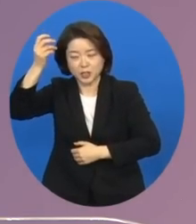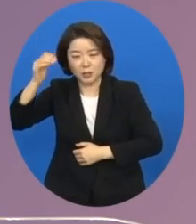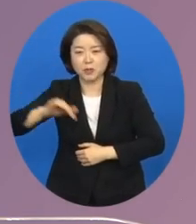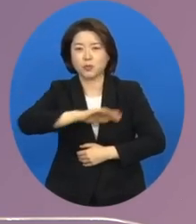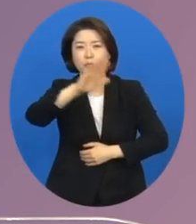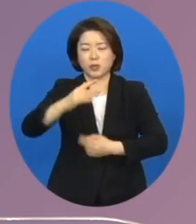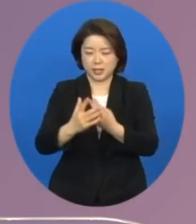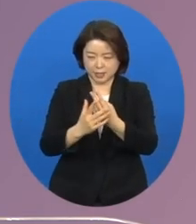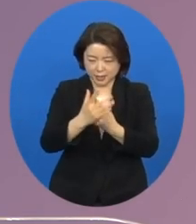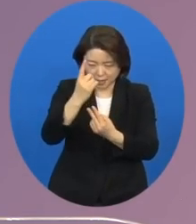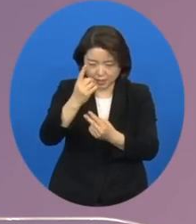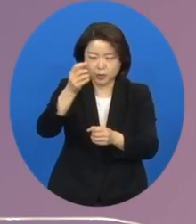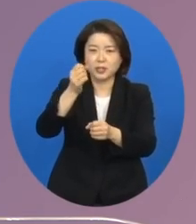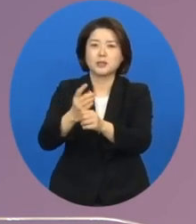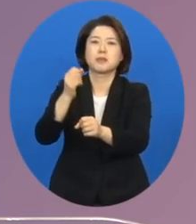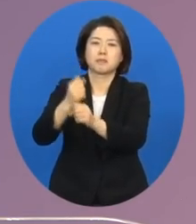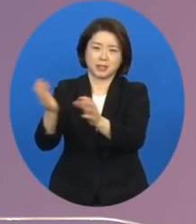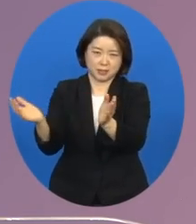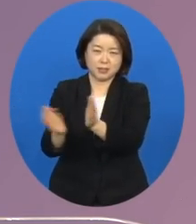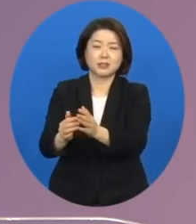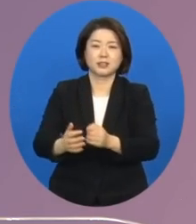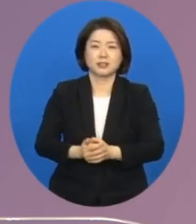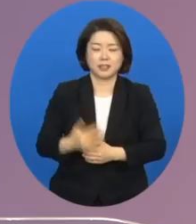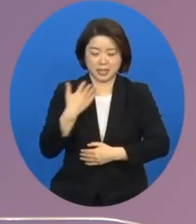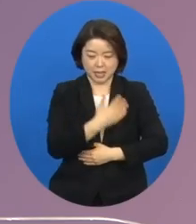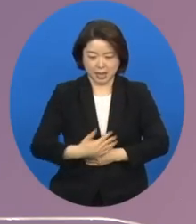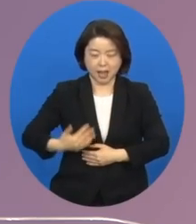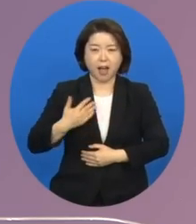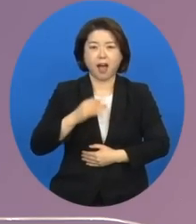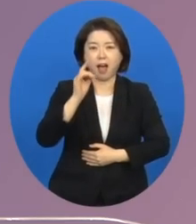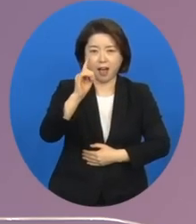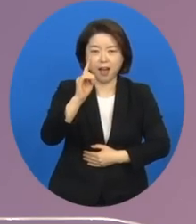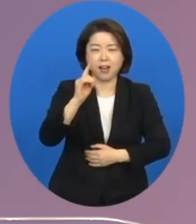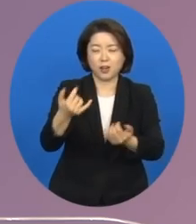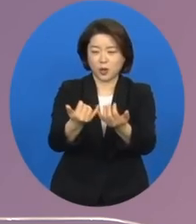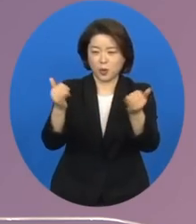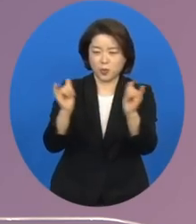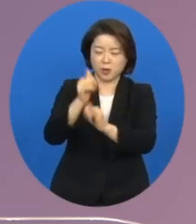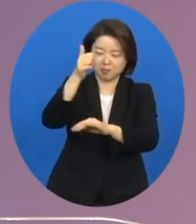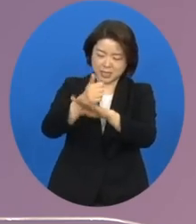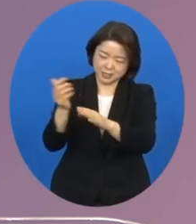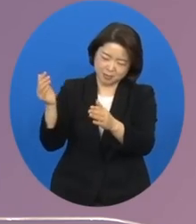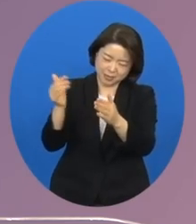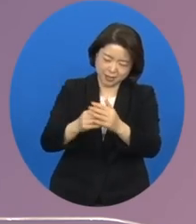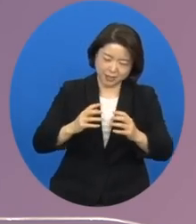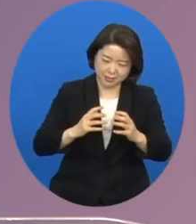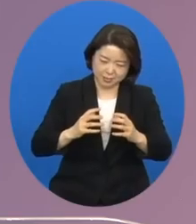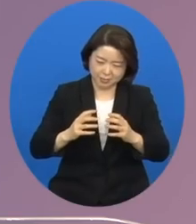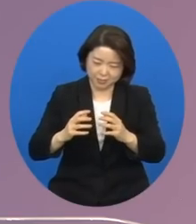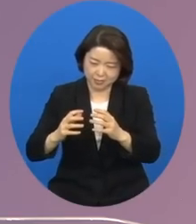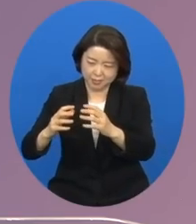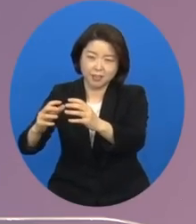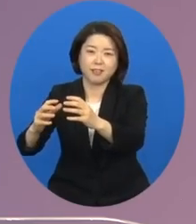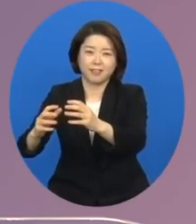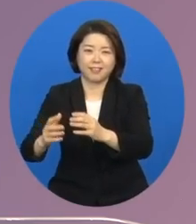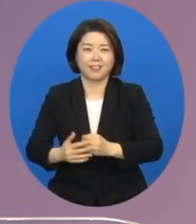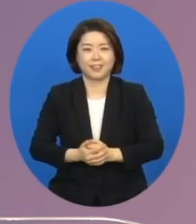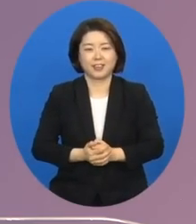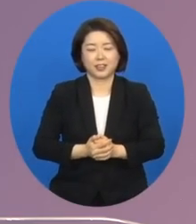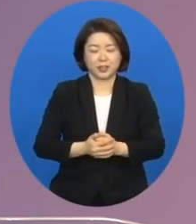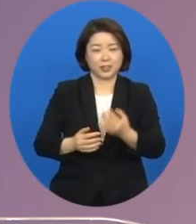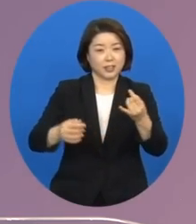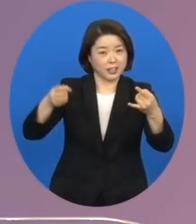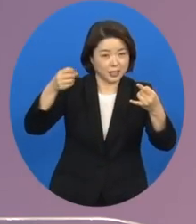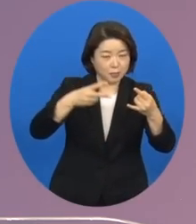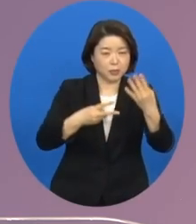이미 만드셨다고 믿고 한 몸된 공동체를 끝까지 지켜가자는 거였어요 에베소서 4장